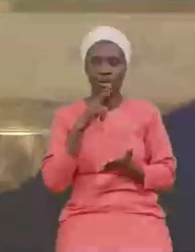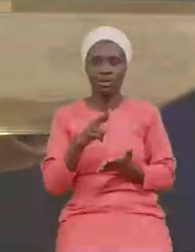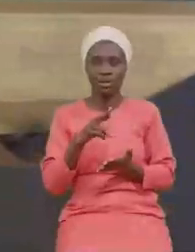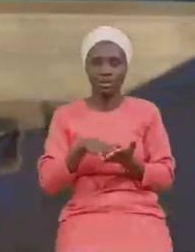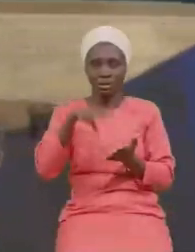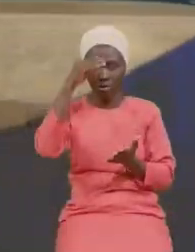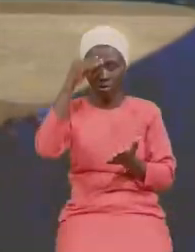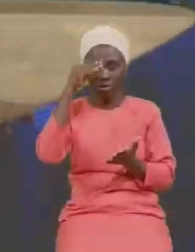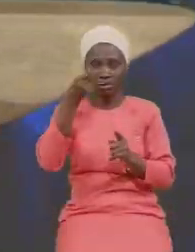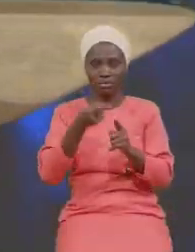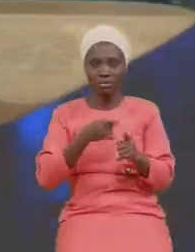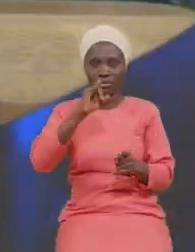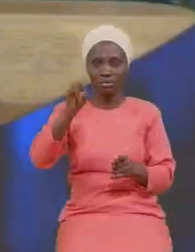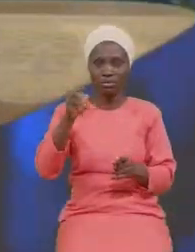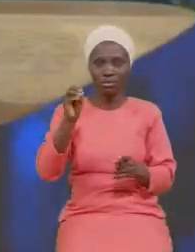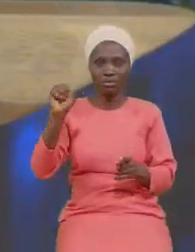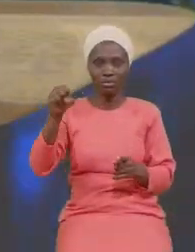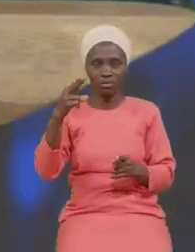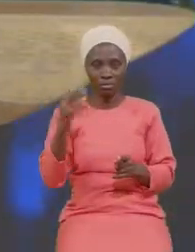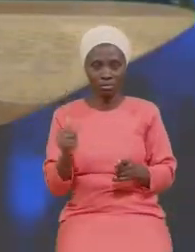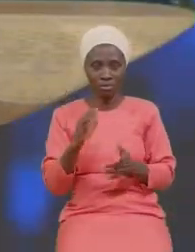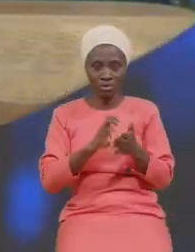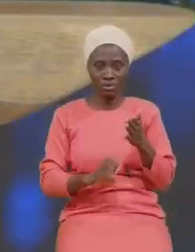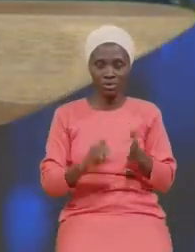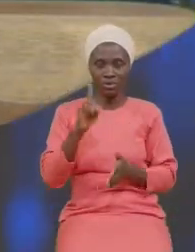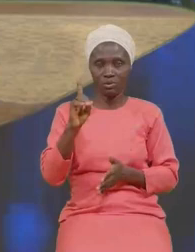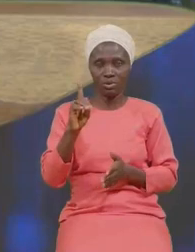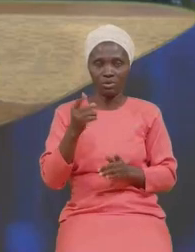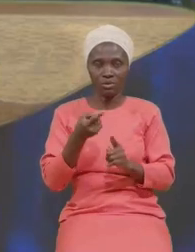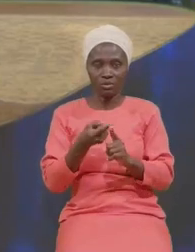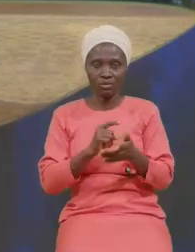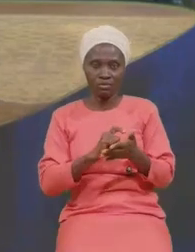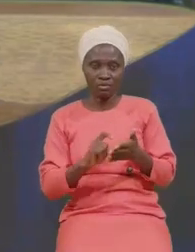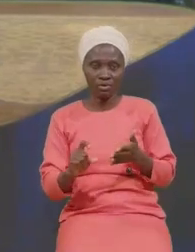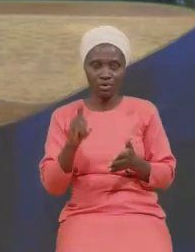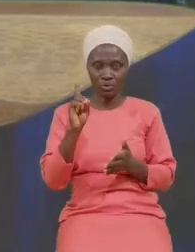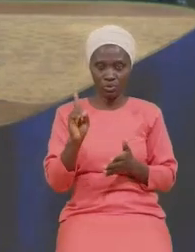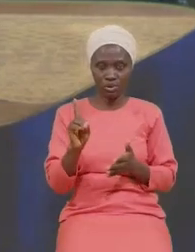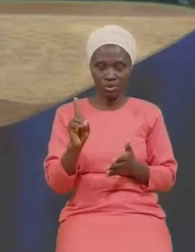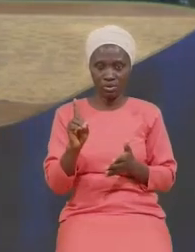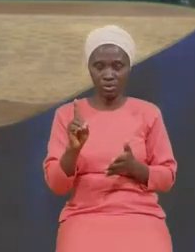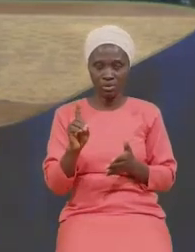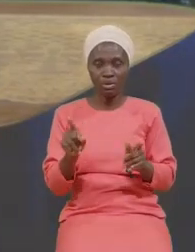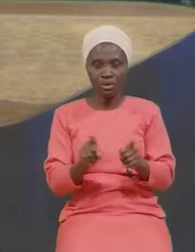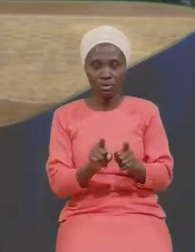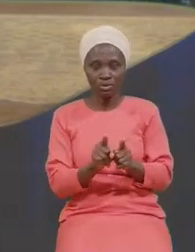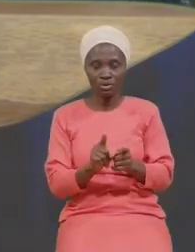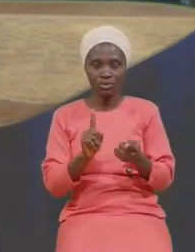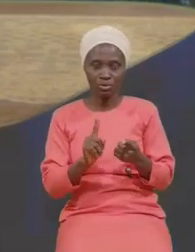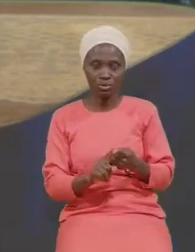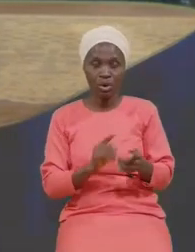nous allons agir chapitre 1 Jésus un verset 1